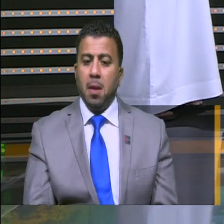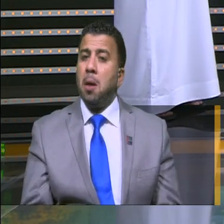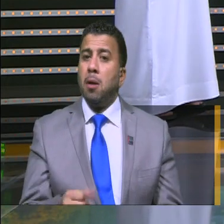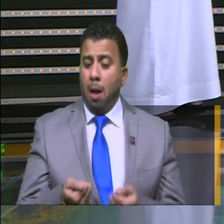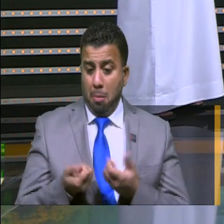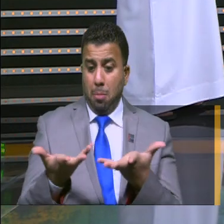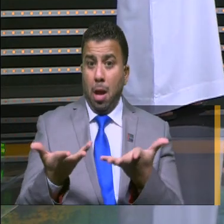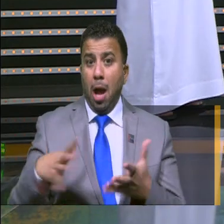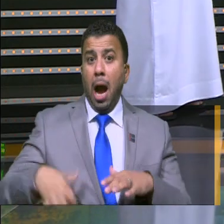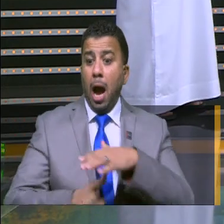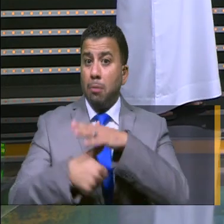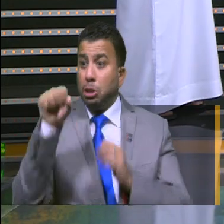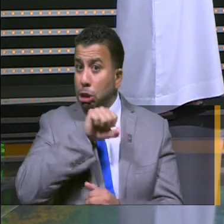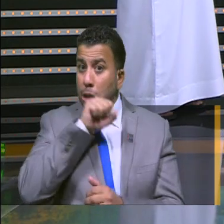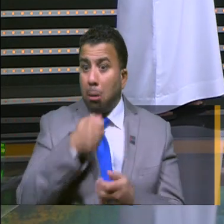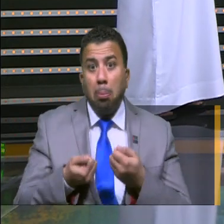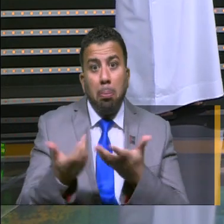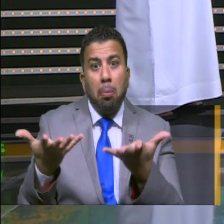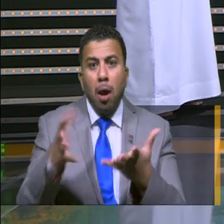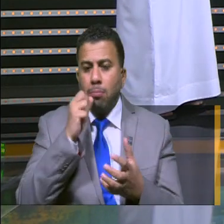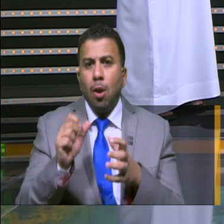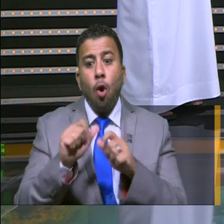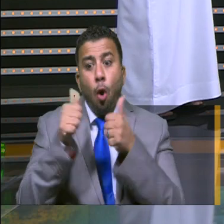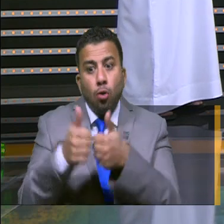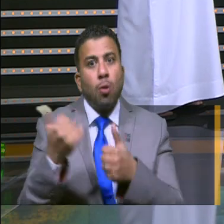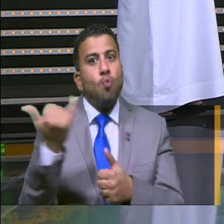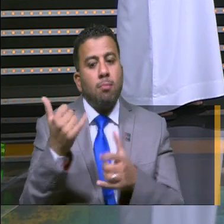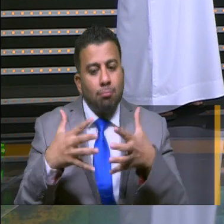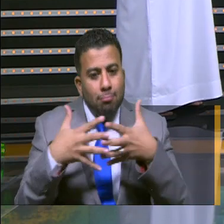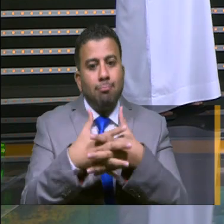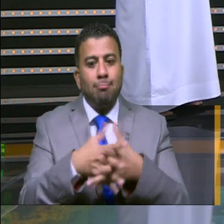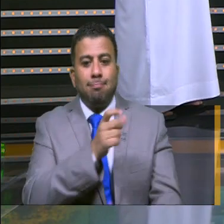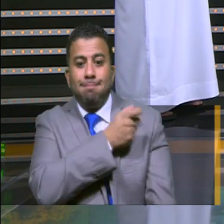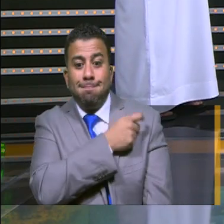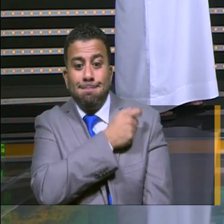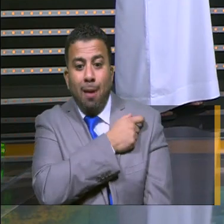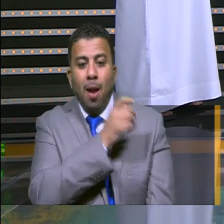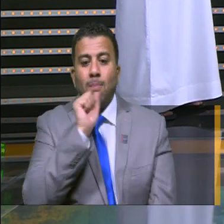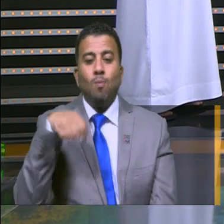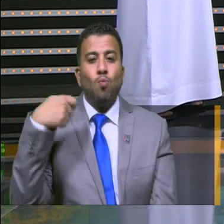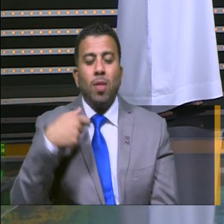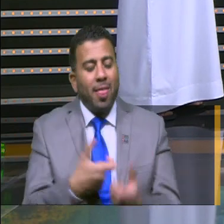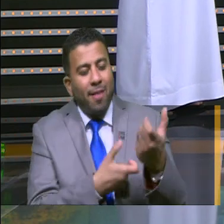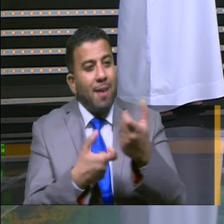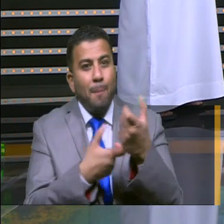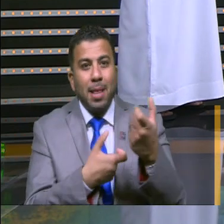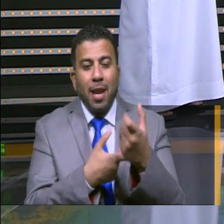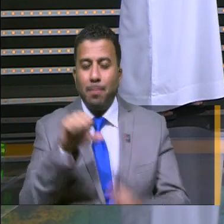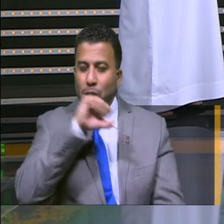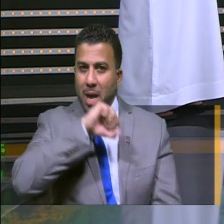مكرمة حاكم الشارقة تؤدي إلى تماسك الأسرة سعادة العقيد سامي النقبي مدير عام الدفاع المدني بالشارقة.